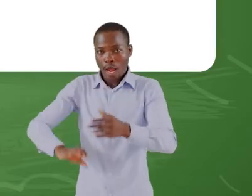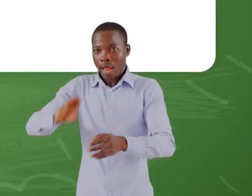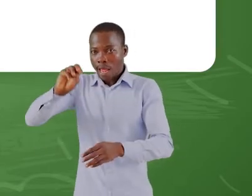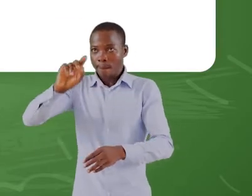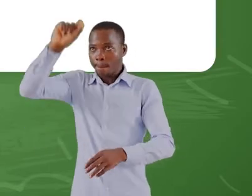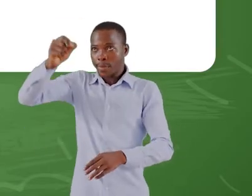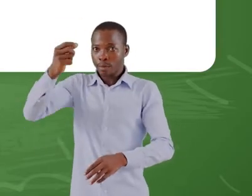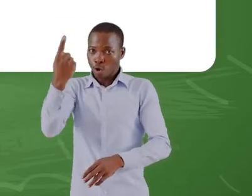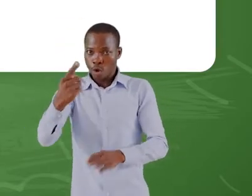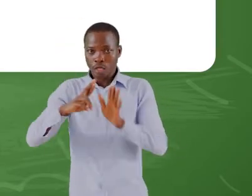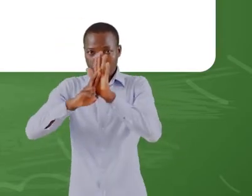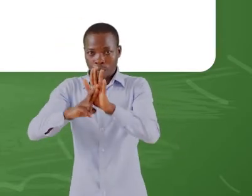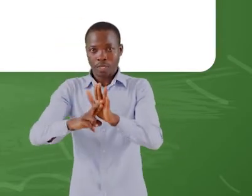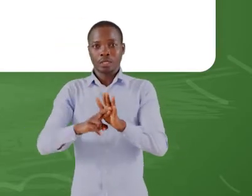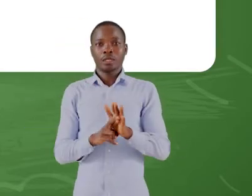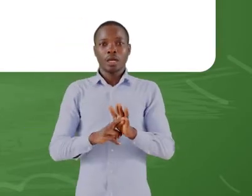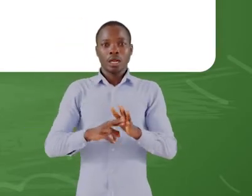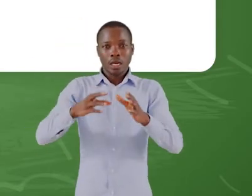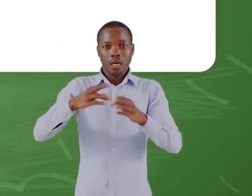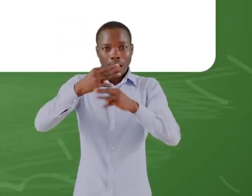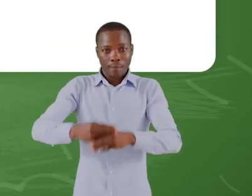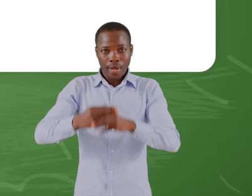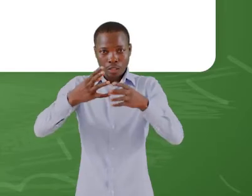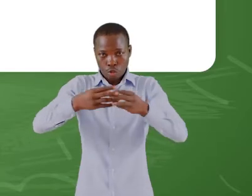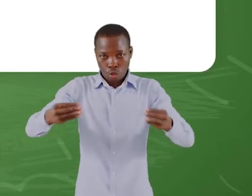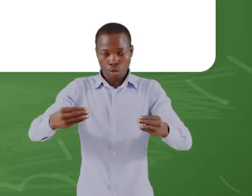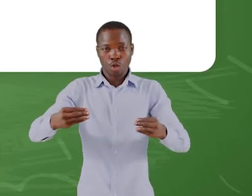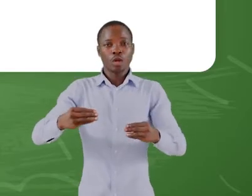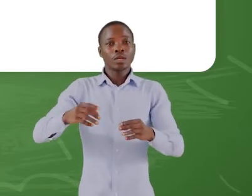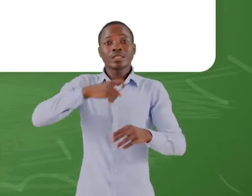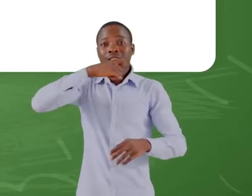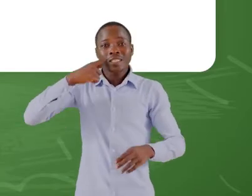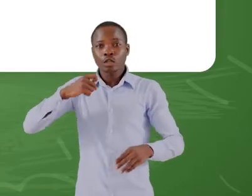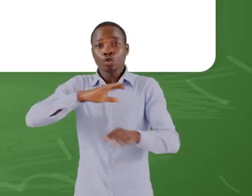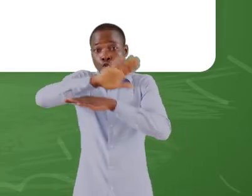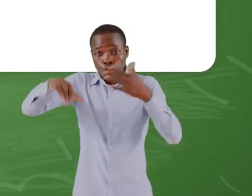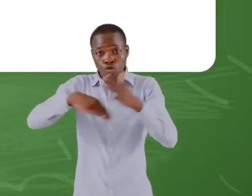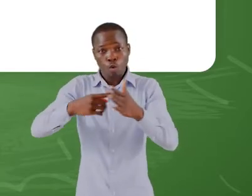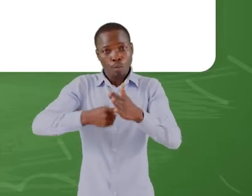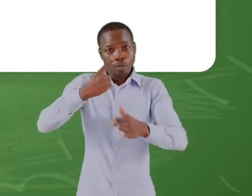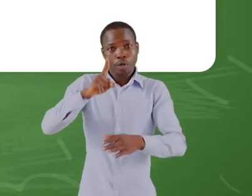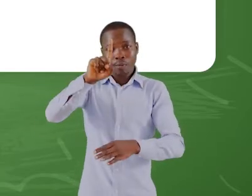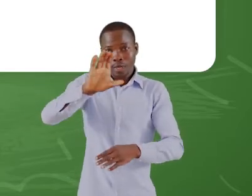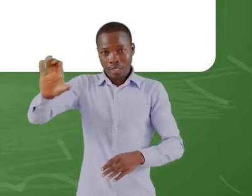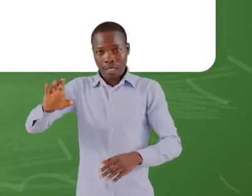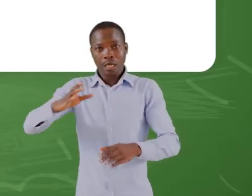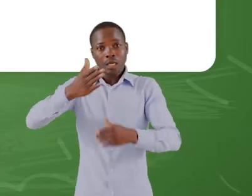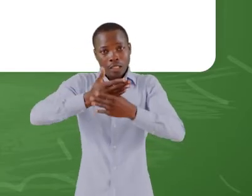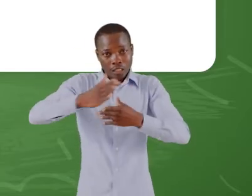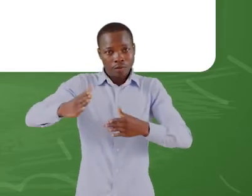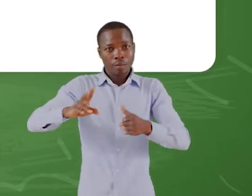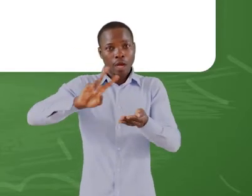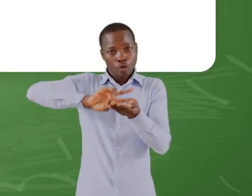M'1 qui représente la masse de sol sec, le tout multiplié par 100 divisé par le